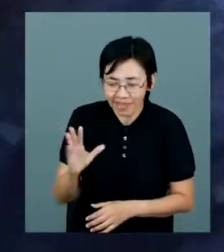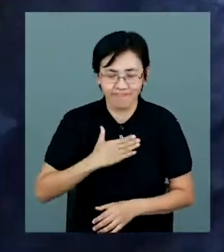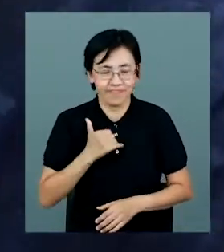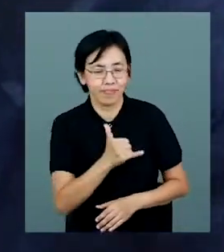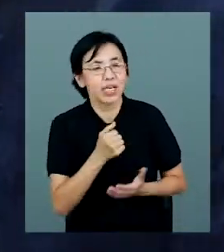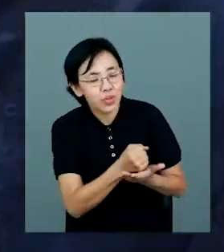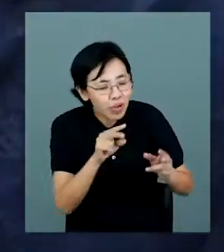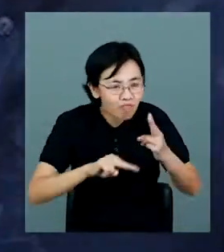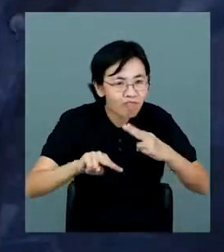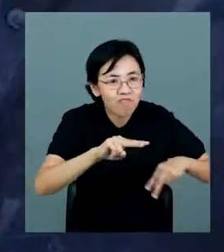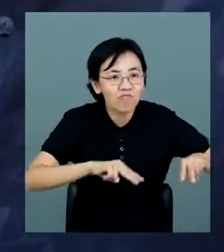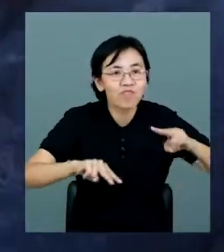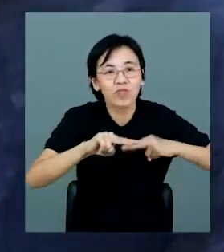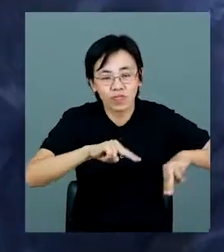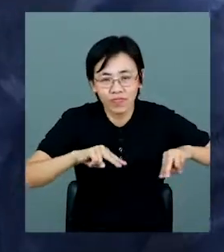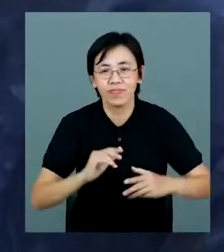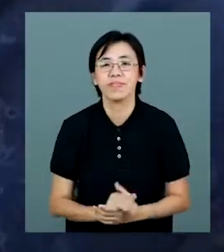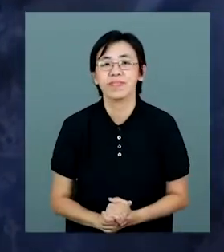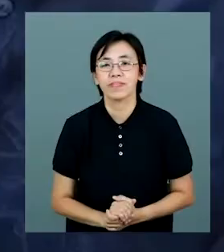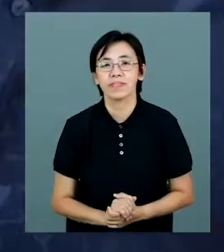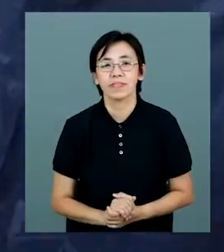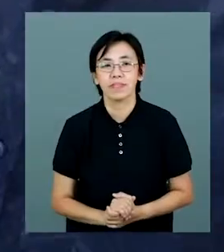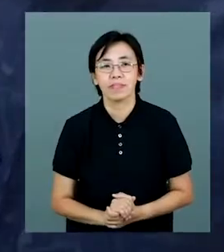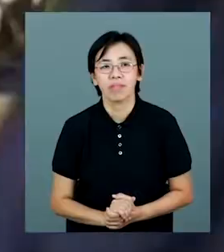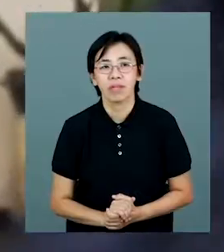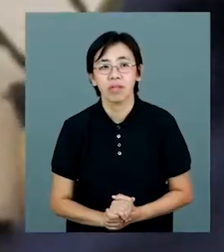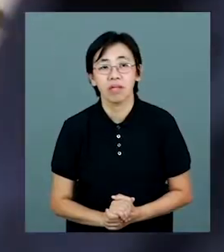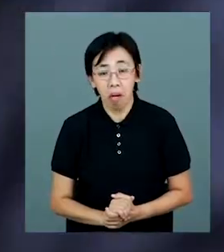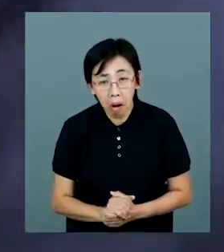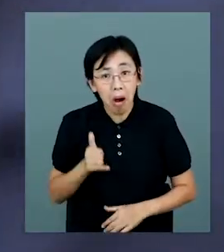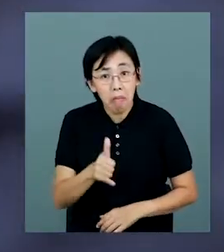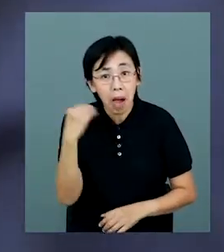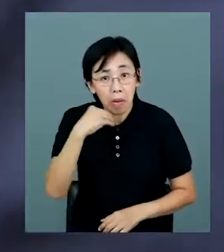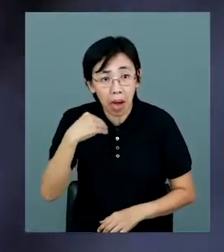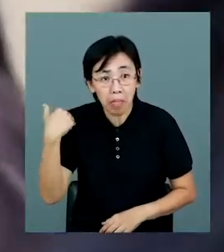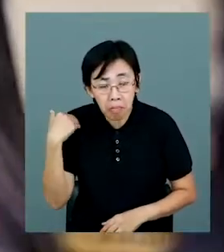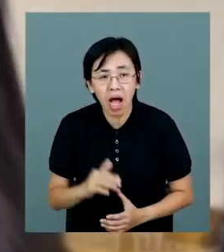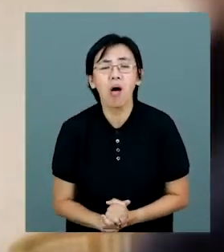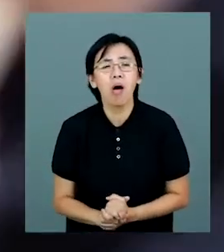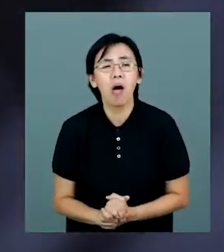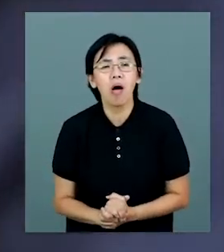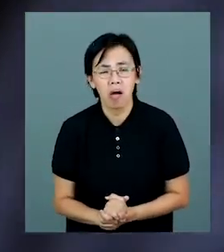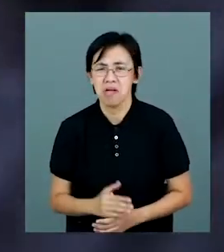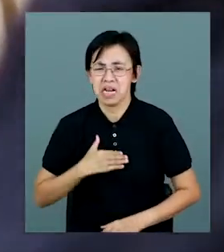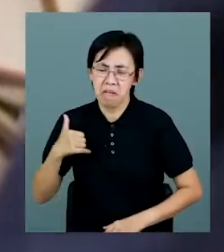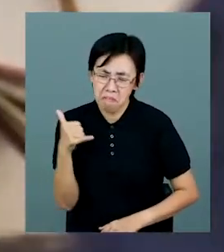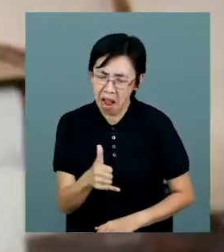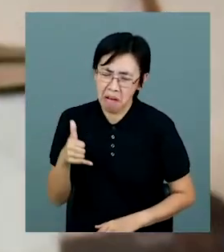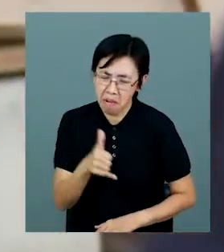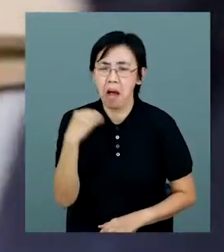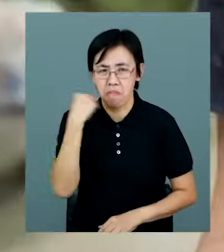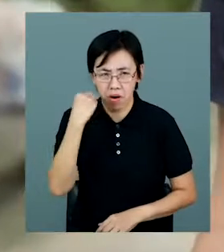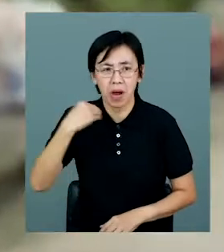เมื่อว่างก็ว่างของกับกันดู แล้วอย่างพี่แง่ลงมาบ่อยไหมครับ โอเค